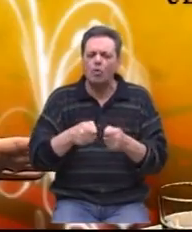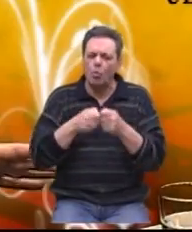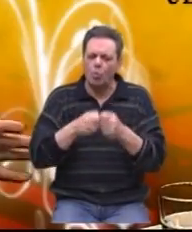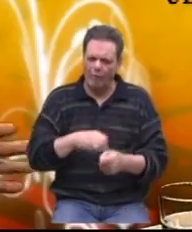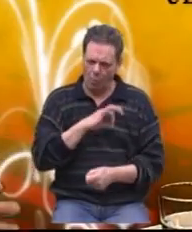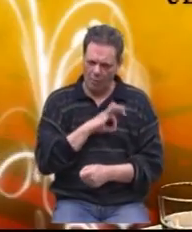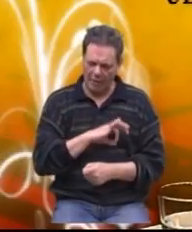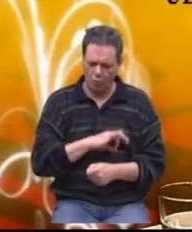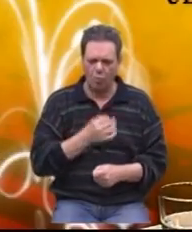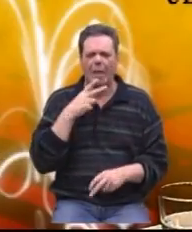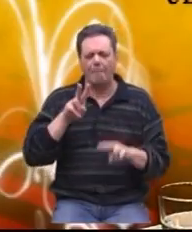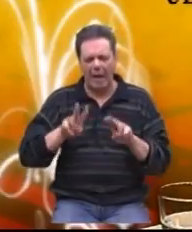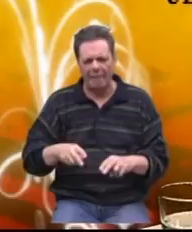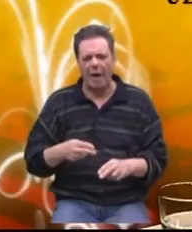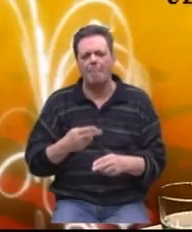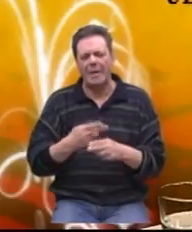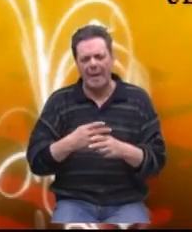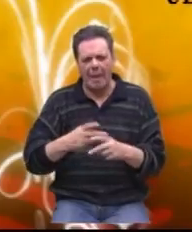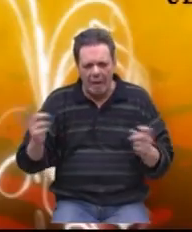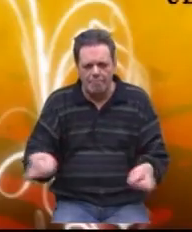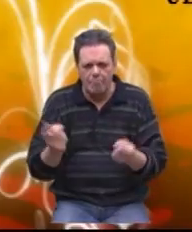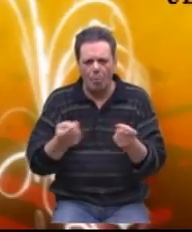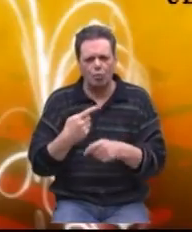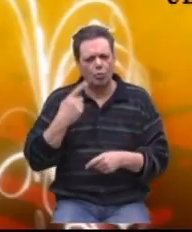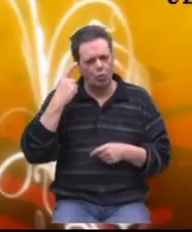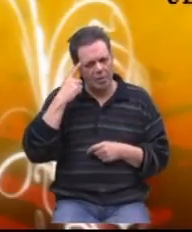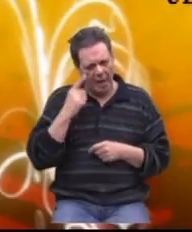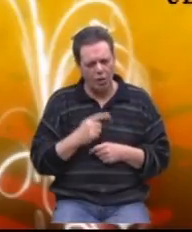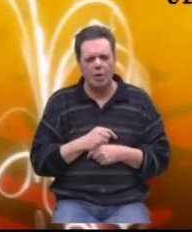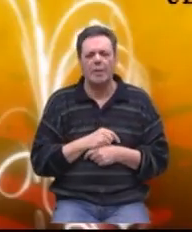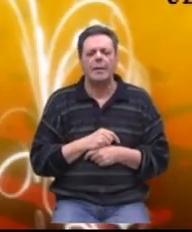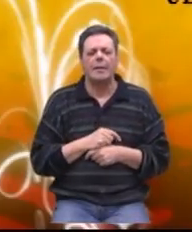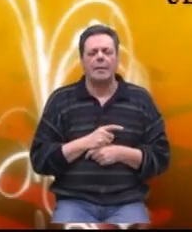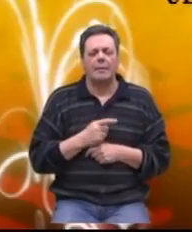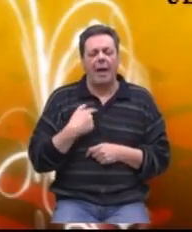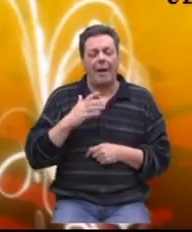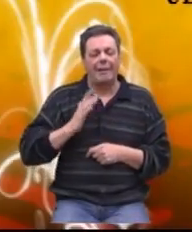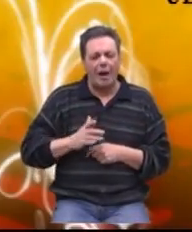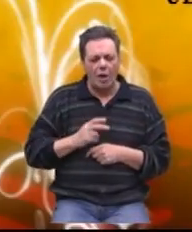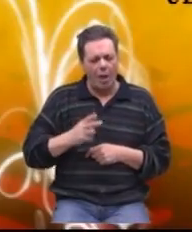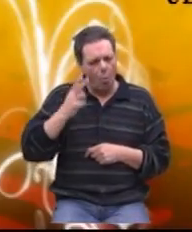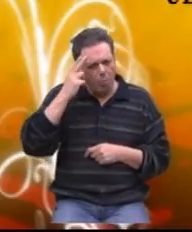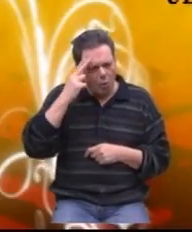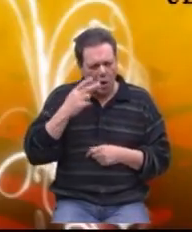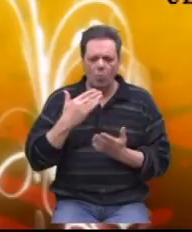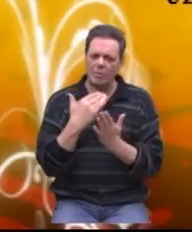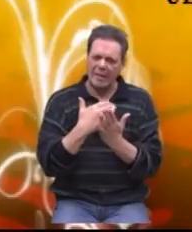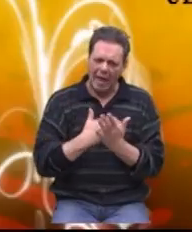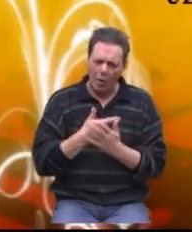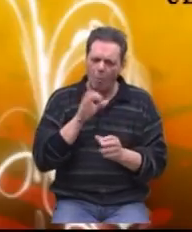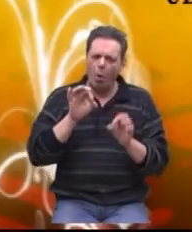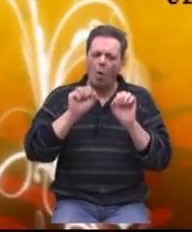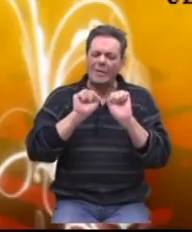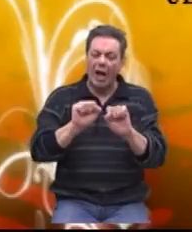zadaću da prava pacijenata promiču, što znači prevedeno, da građane upoznaju sa Zakonom o zaštiti